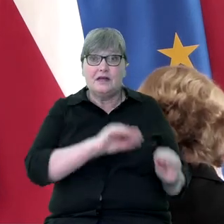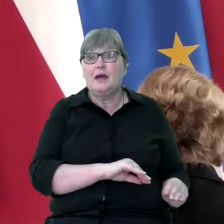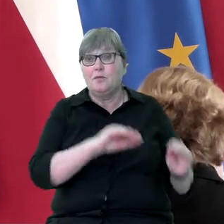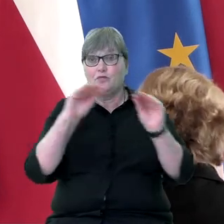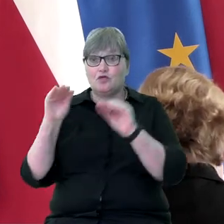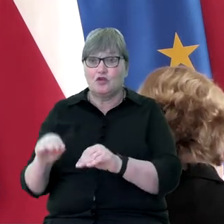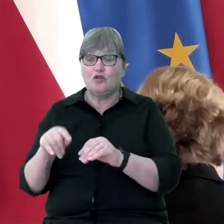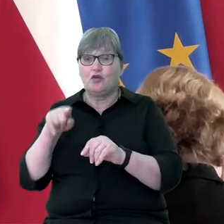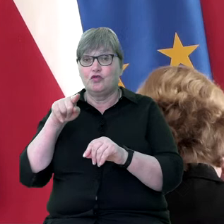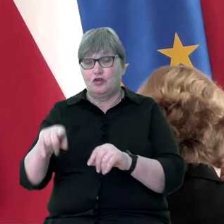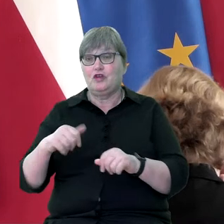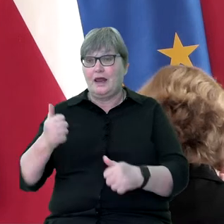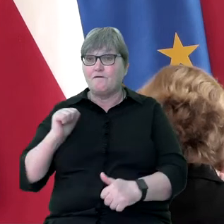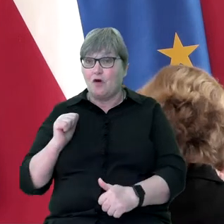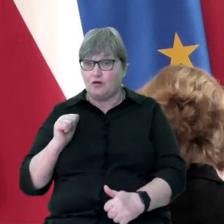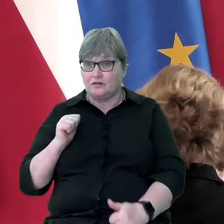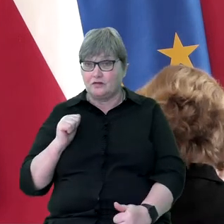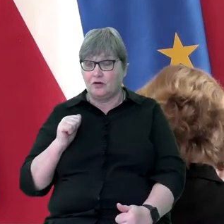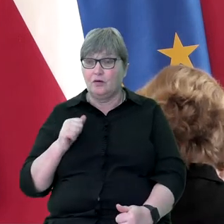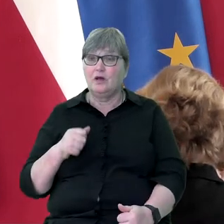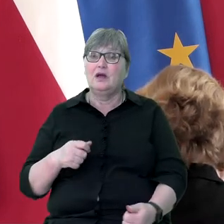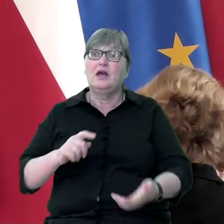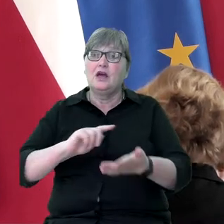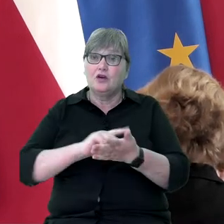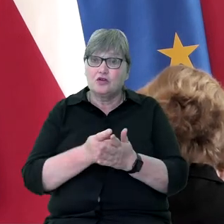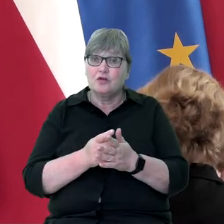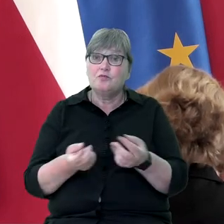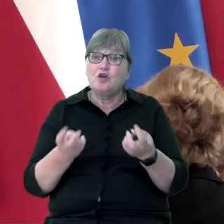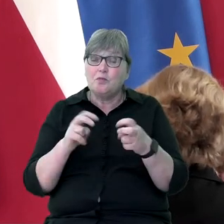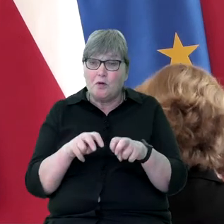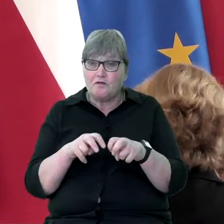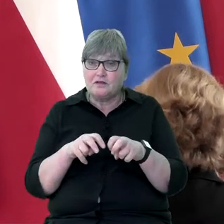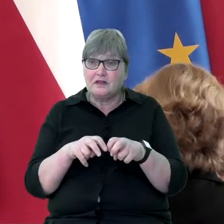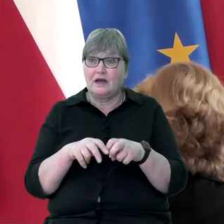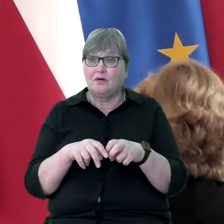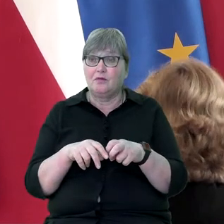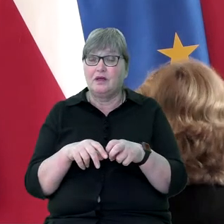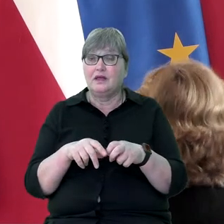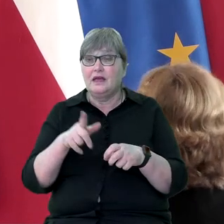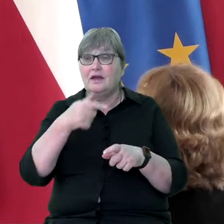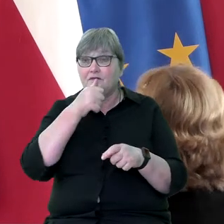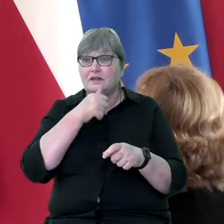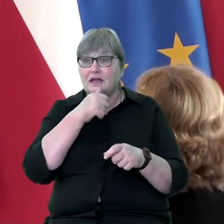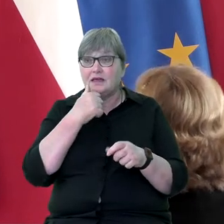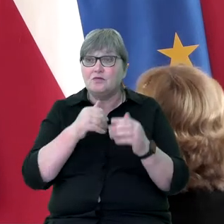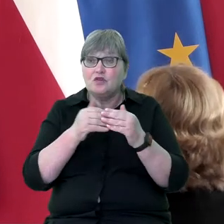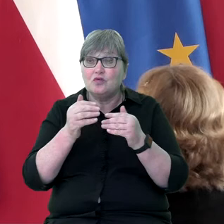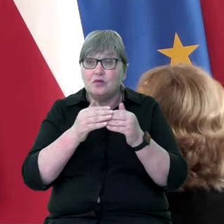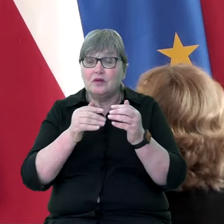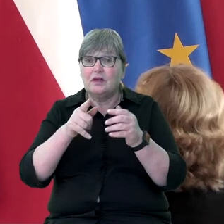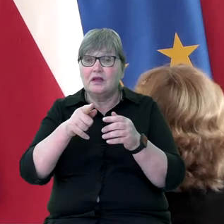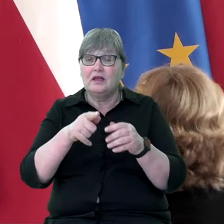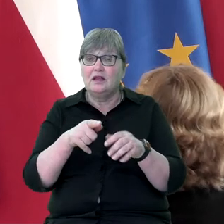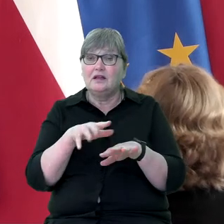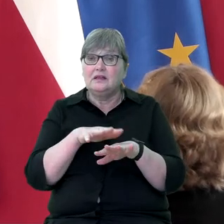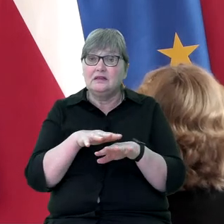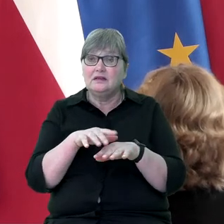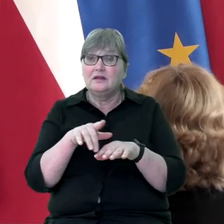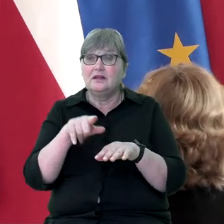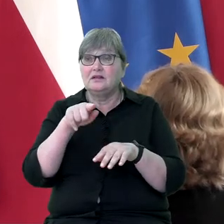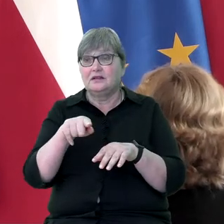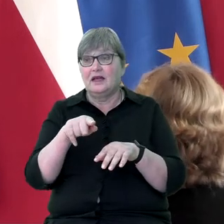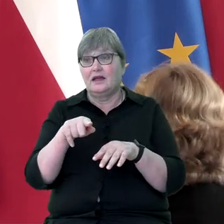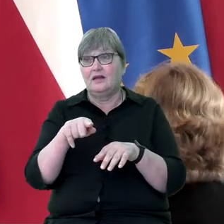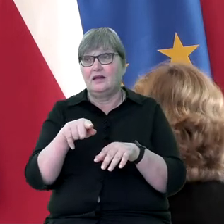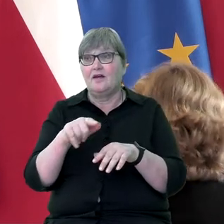powstawała, no to powstały niż w konspiracji, niż struktury cywilne. To odrębny, duży temat. Nie ma sensu za bardzo w